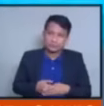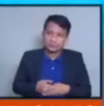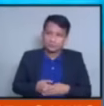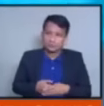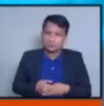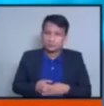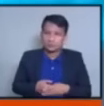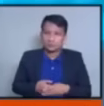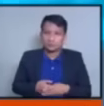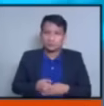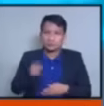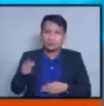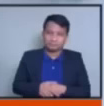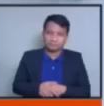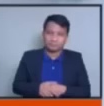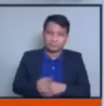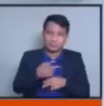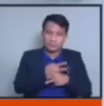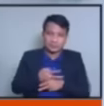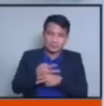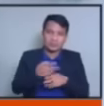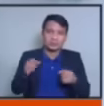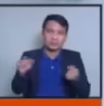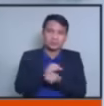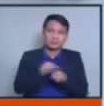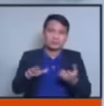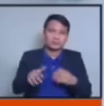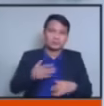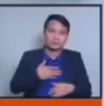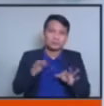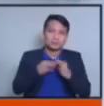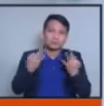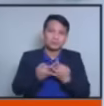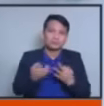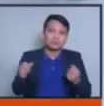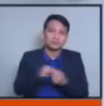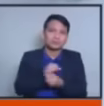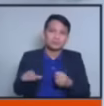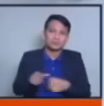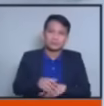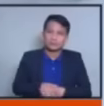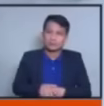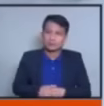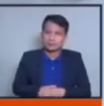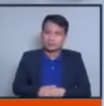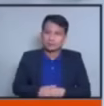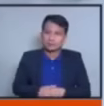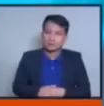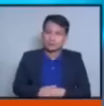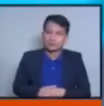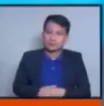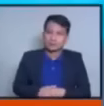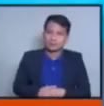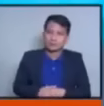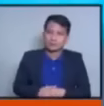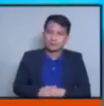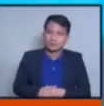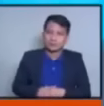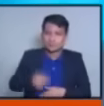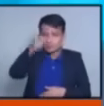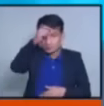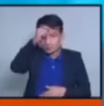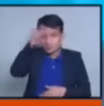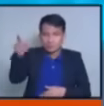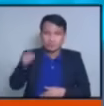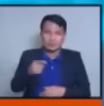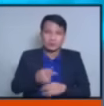Alam mo, yung hirap mo sa buhay, tinira mo lahat, pamilya ko. Wala kang magiging tanga dito, hindi tanga mga tao dito. Kapatid mo yan,